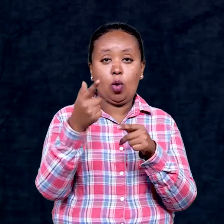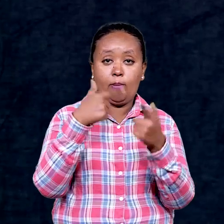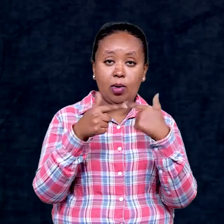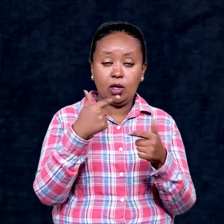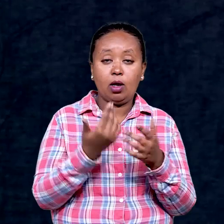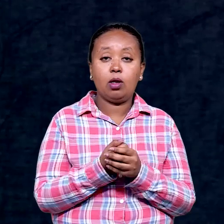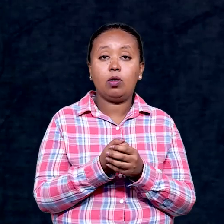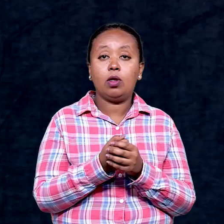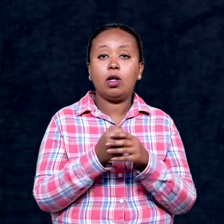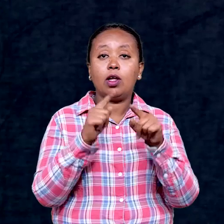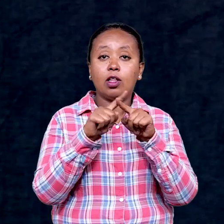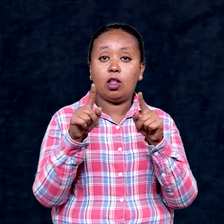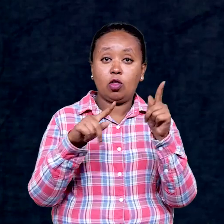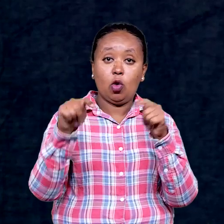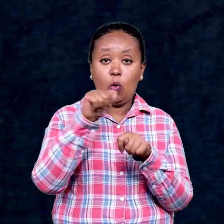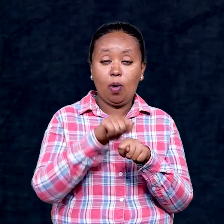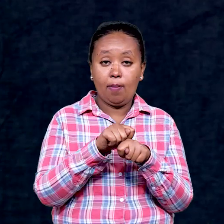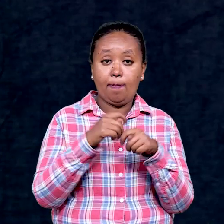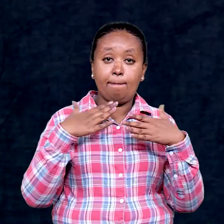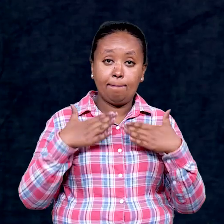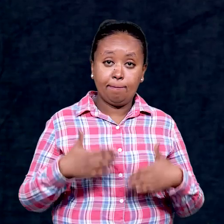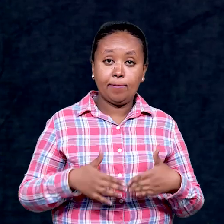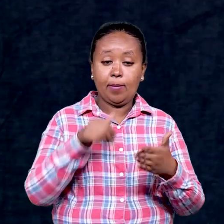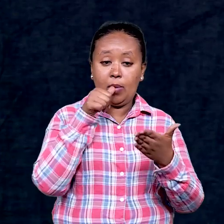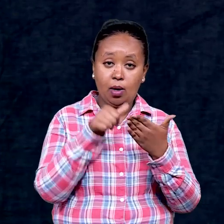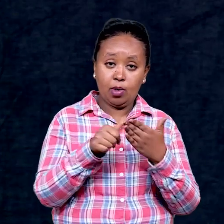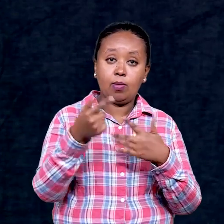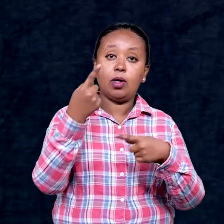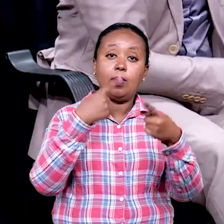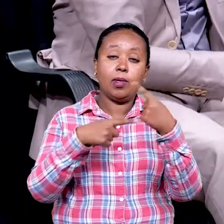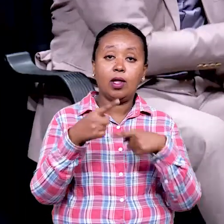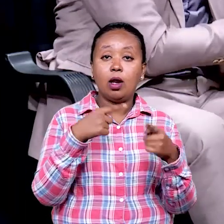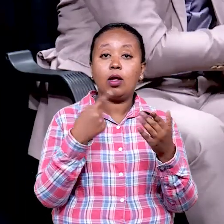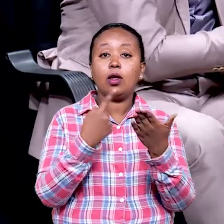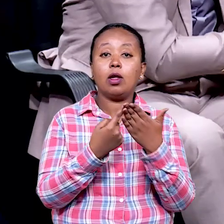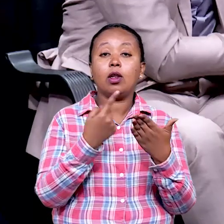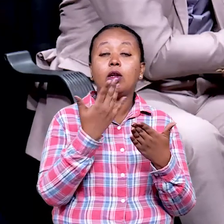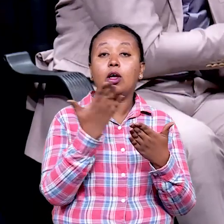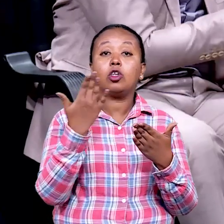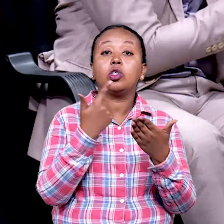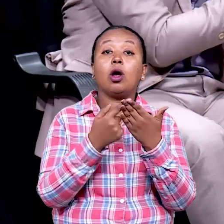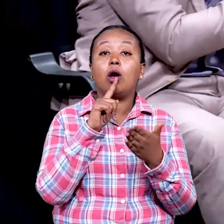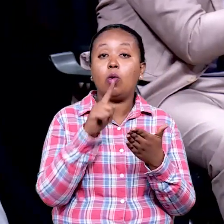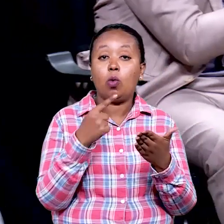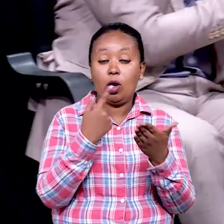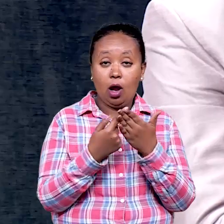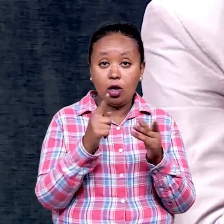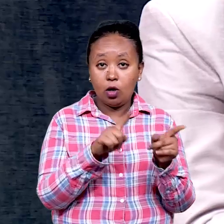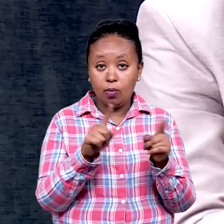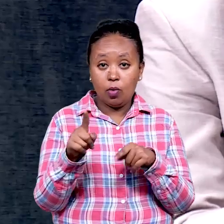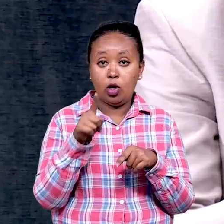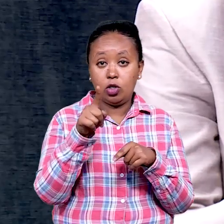ይመጣል፣ ከተለያየ ተቋማት በአካልም በደብዳቤም በምንም ይመጣል። ሶ አንደኛውን ትንሽ ያ ነው። ሶ ያ